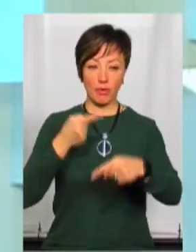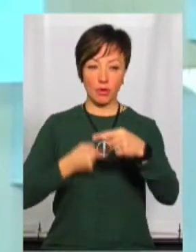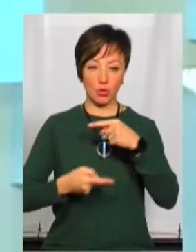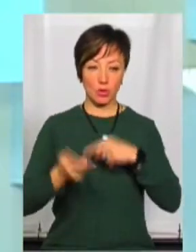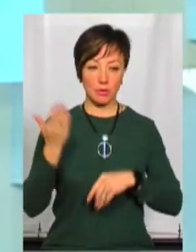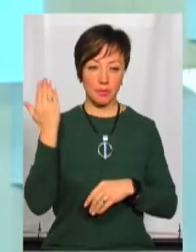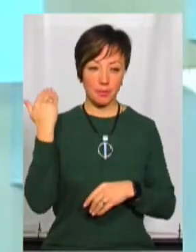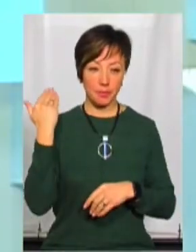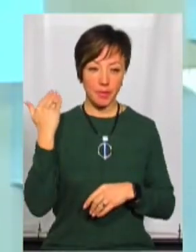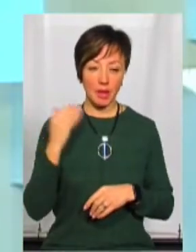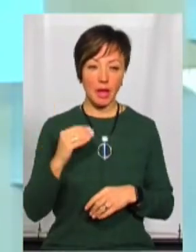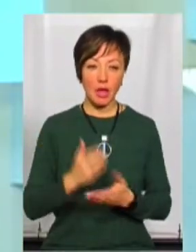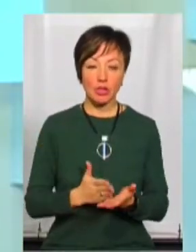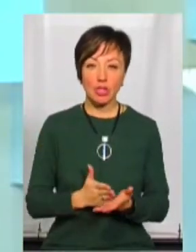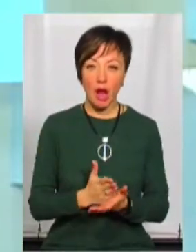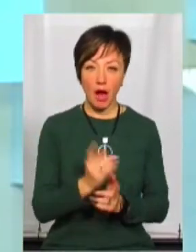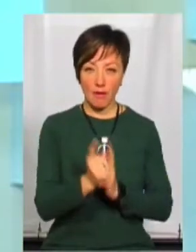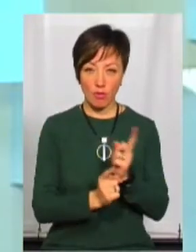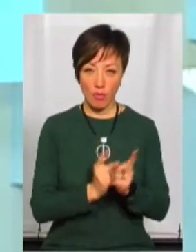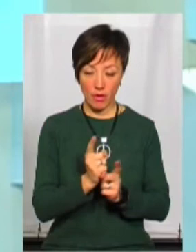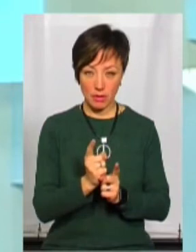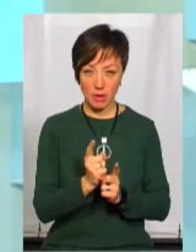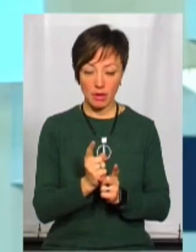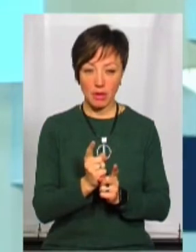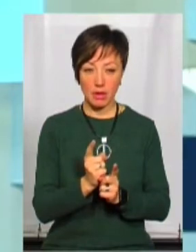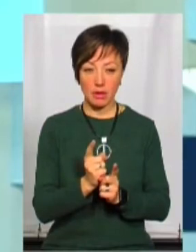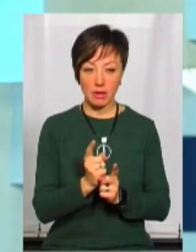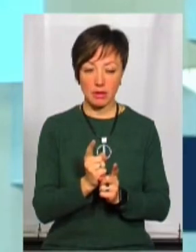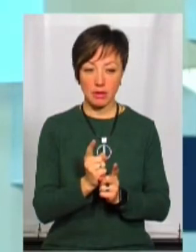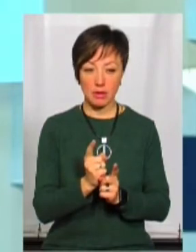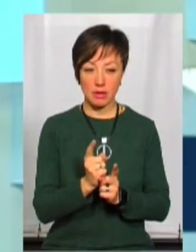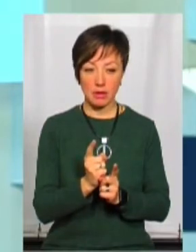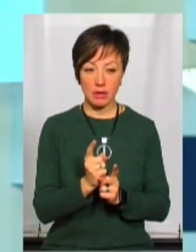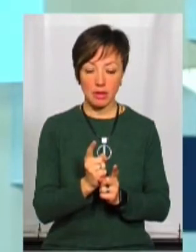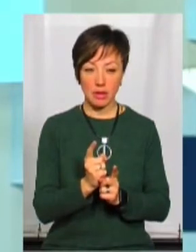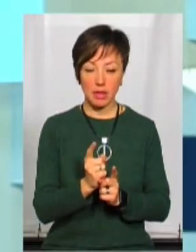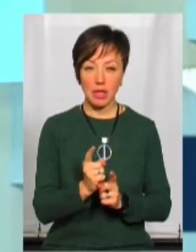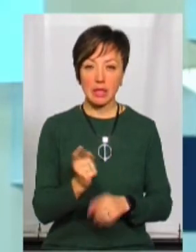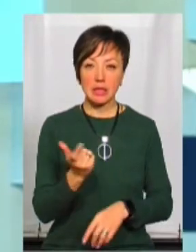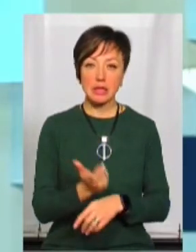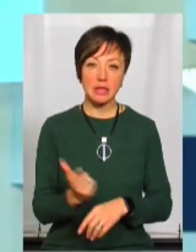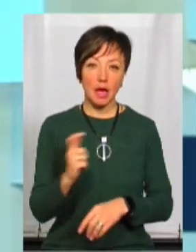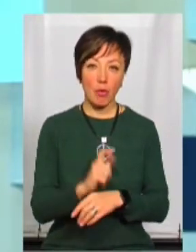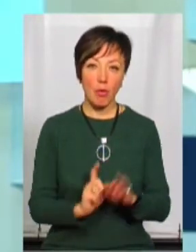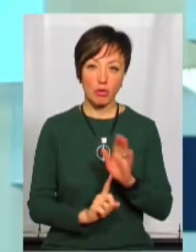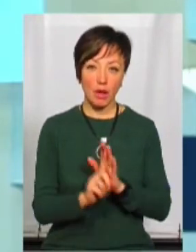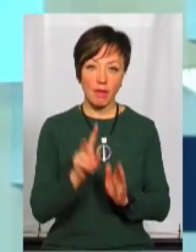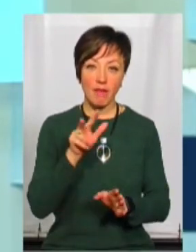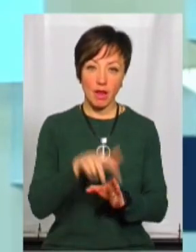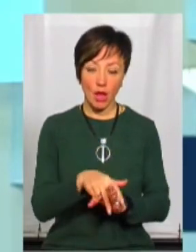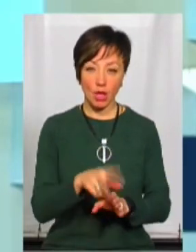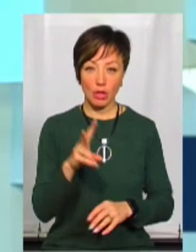історію і шлях реформування. Про те, що говорив Вадим Михайлович, з самого початку навантаження